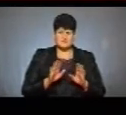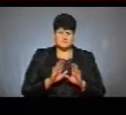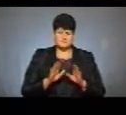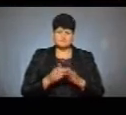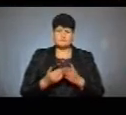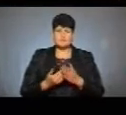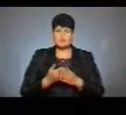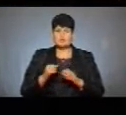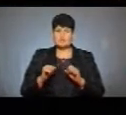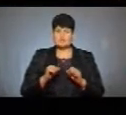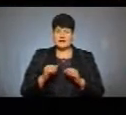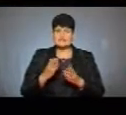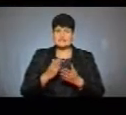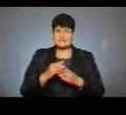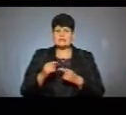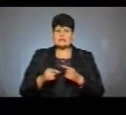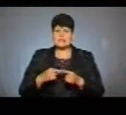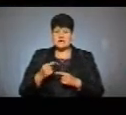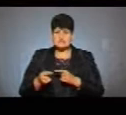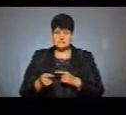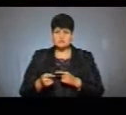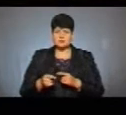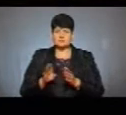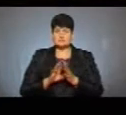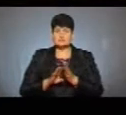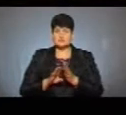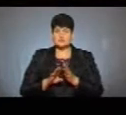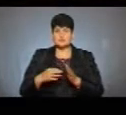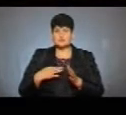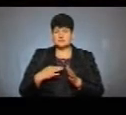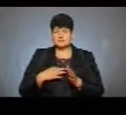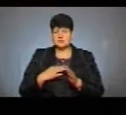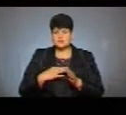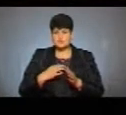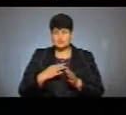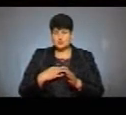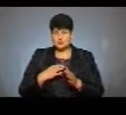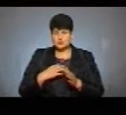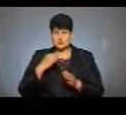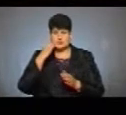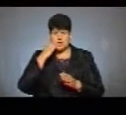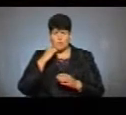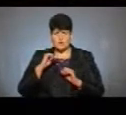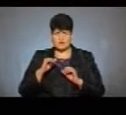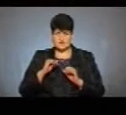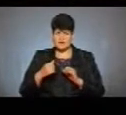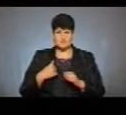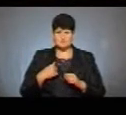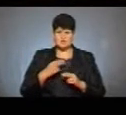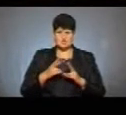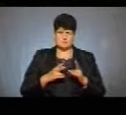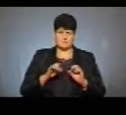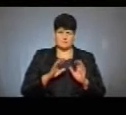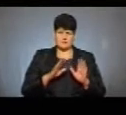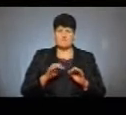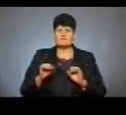було? Нова влада є наслідком недбальства старої влади, насправді. Ми не апелюємо до влади. Влада